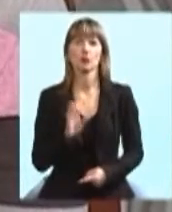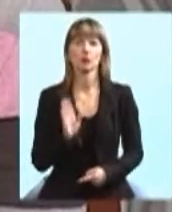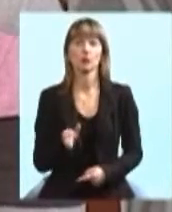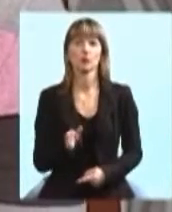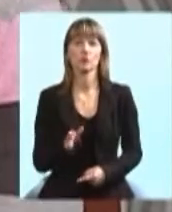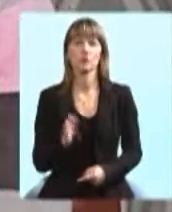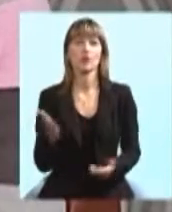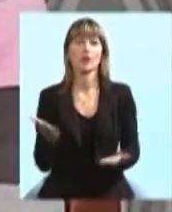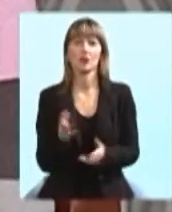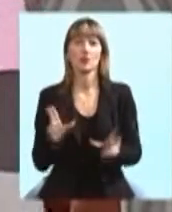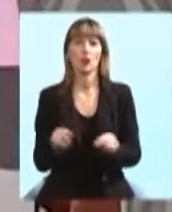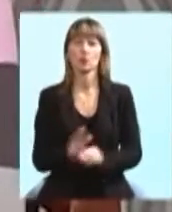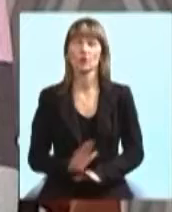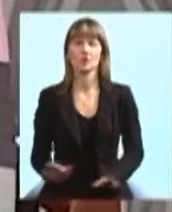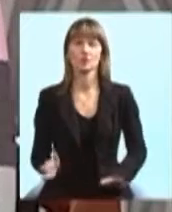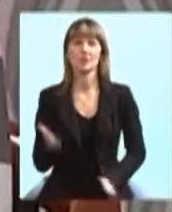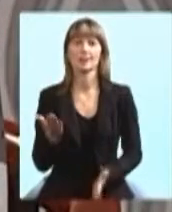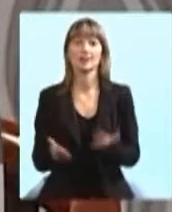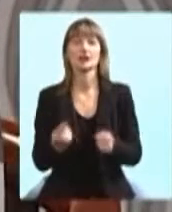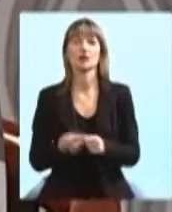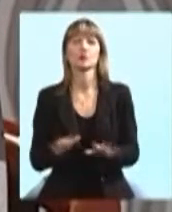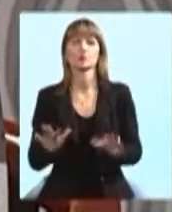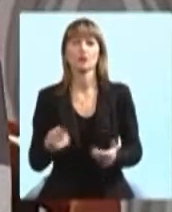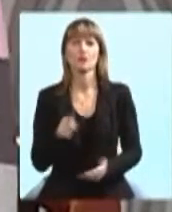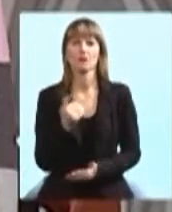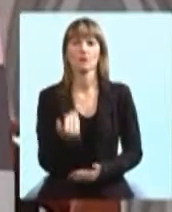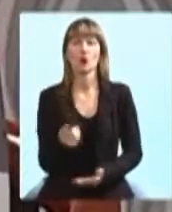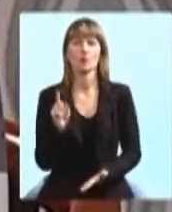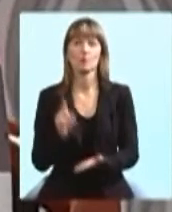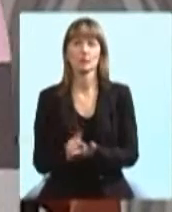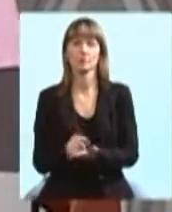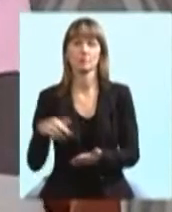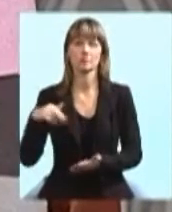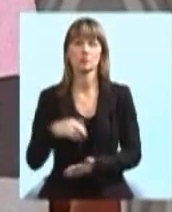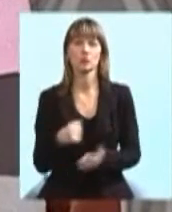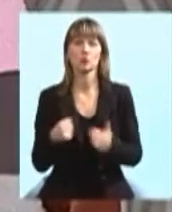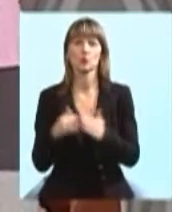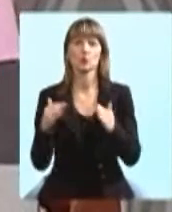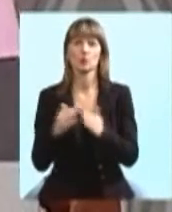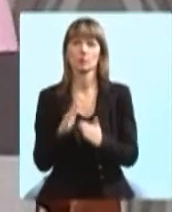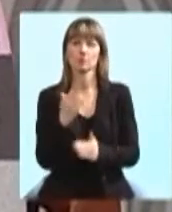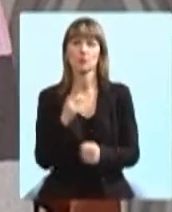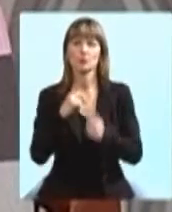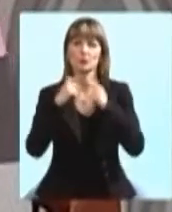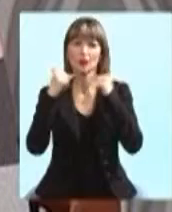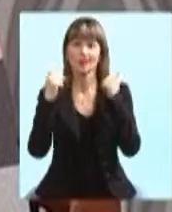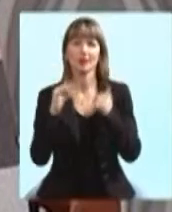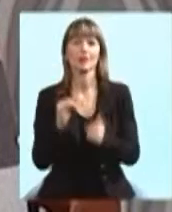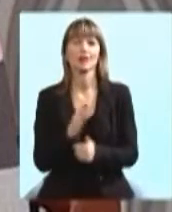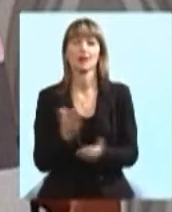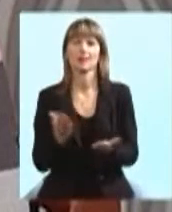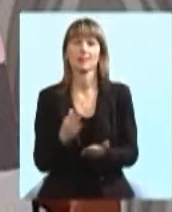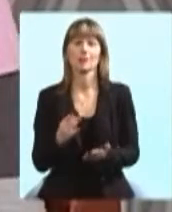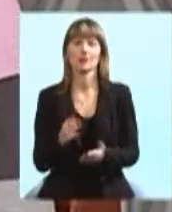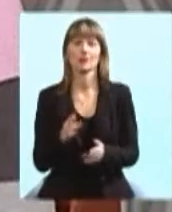спіткати якась невдача. Ну, якщо це вже з вами і трапилось, то ви обов'язково прийдіть додому, подивіться у зеркало, усміхніться, і вже ніякі негаразди